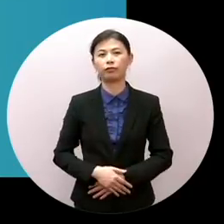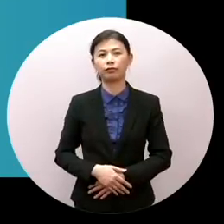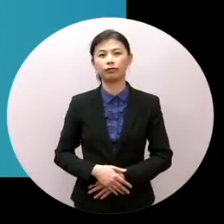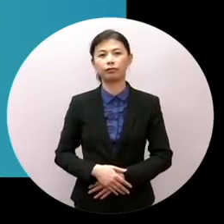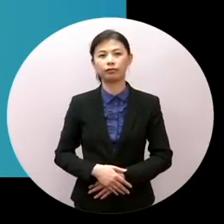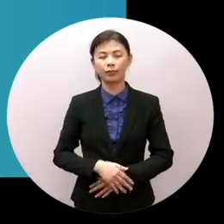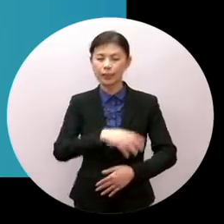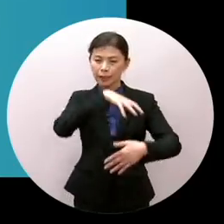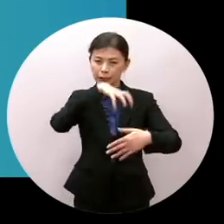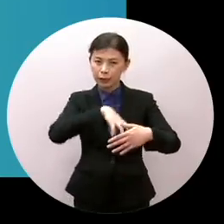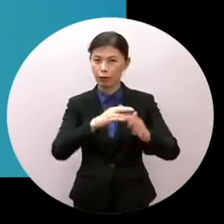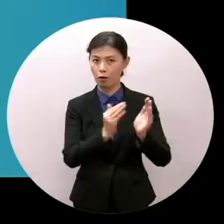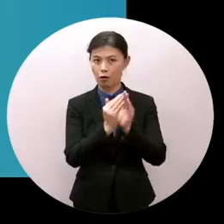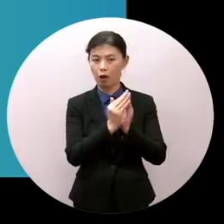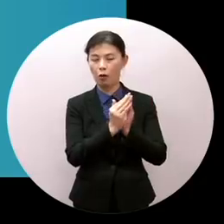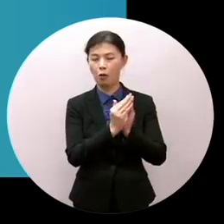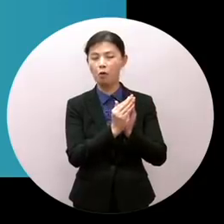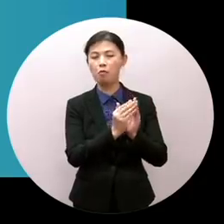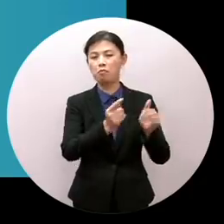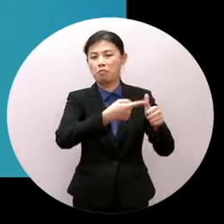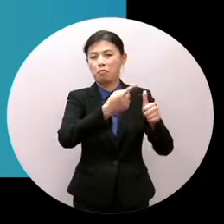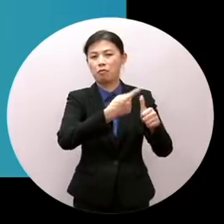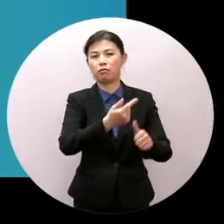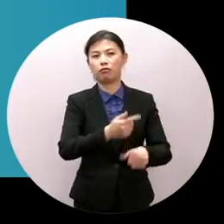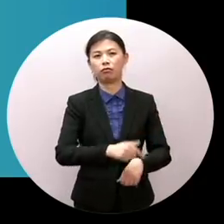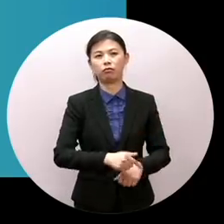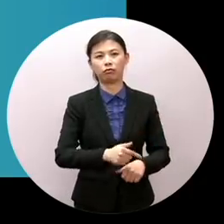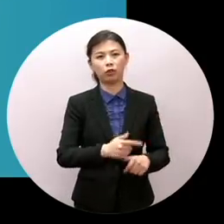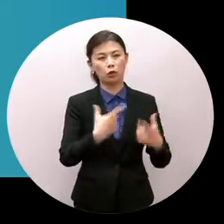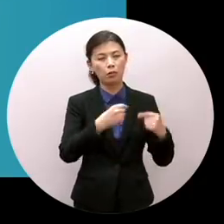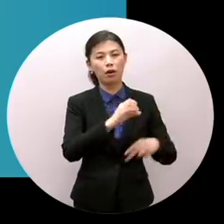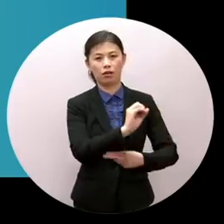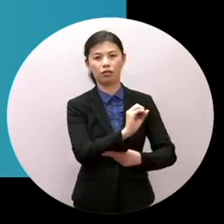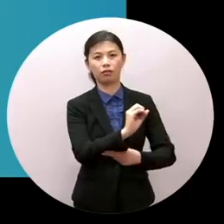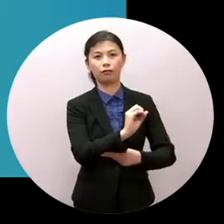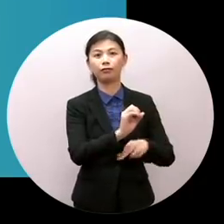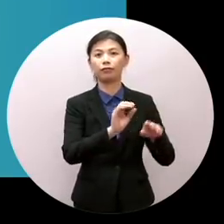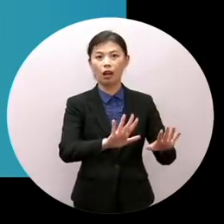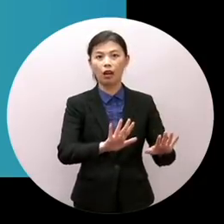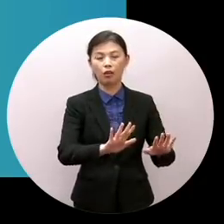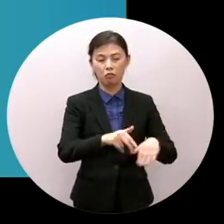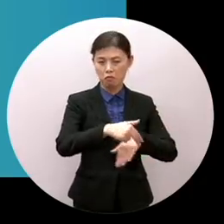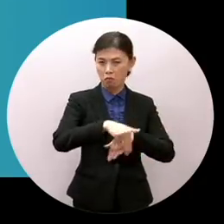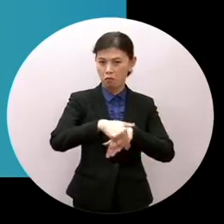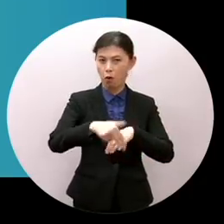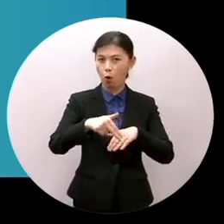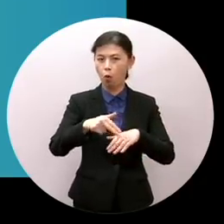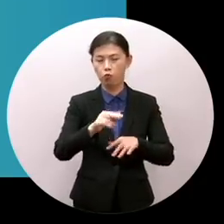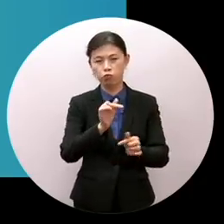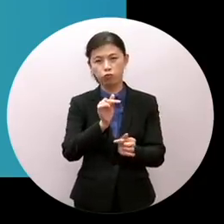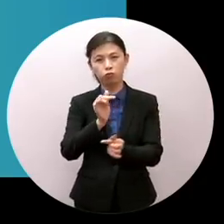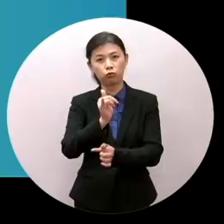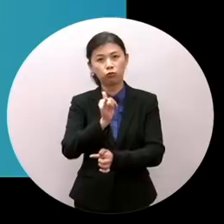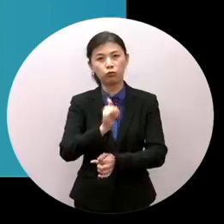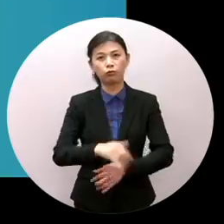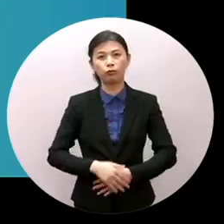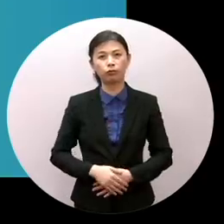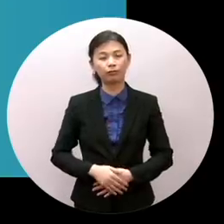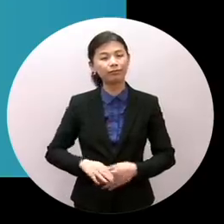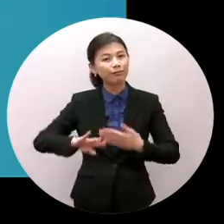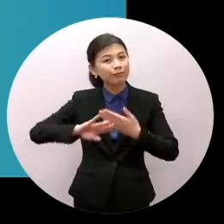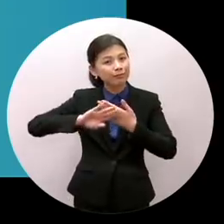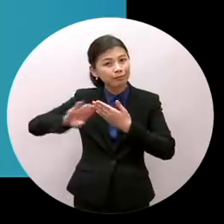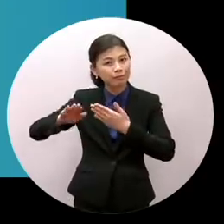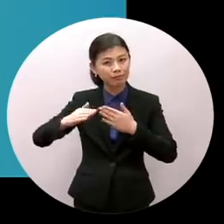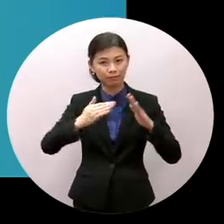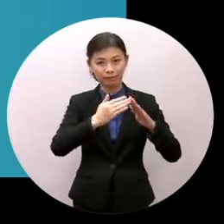下来，其中桃园市的速度最快，它原来社会住宅是0，但是它现在已经规划非常非常完整。那其他这